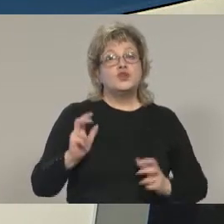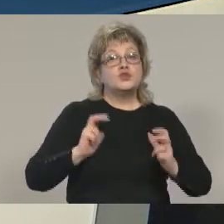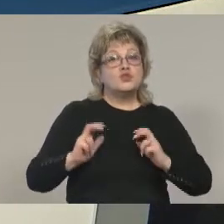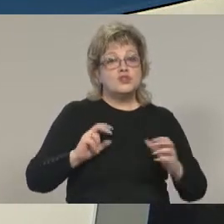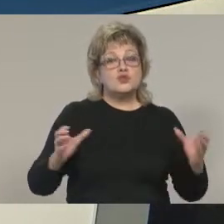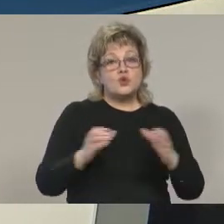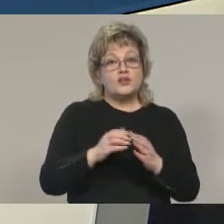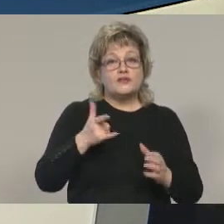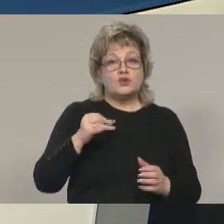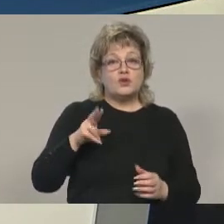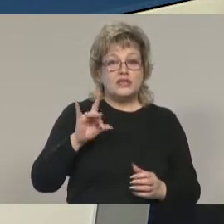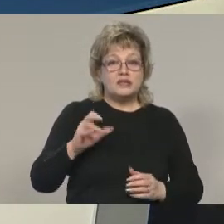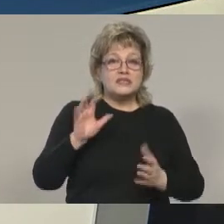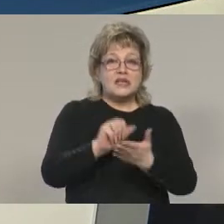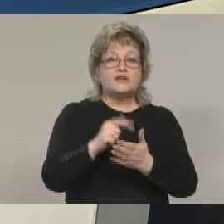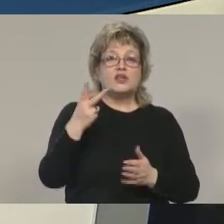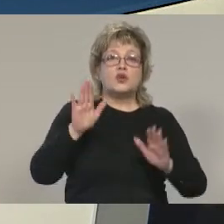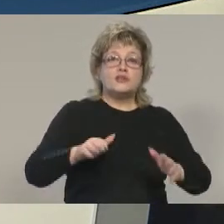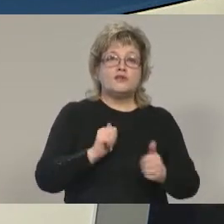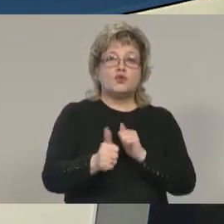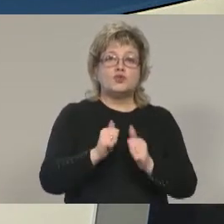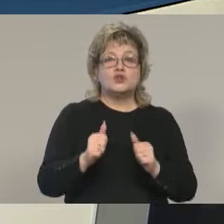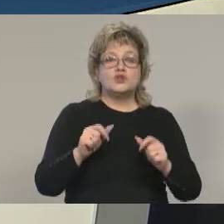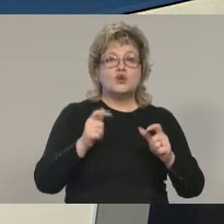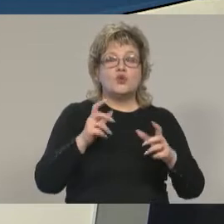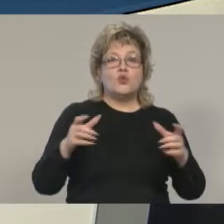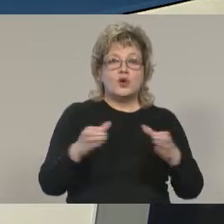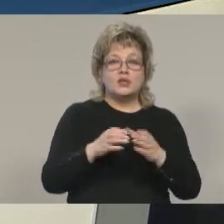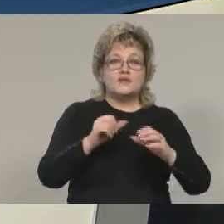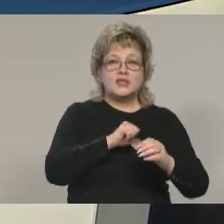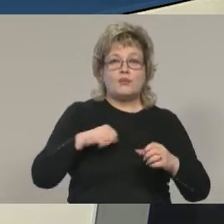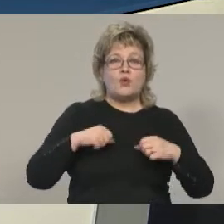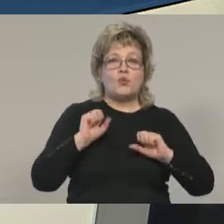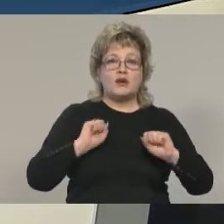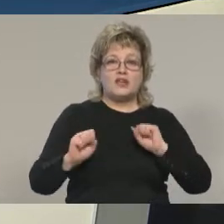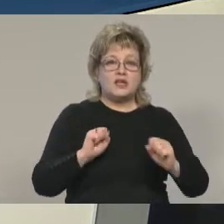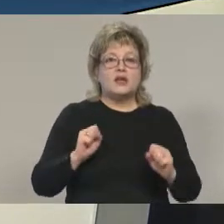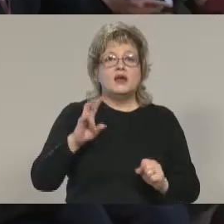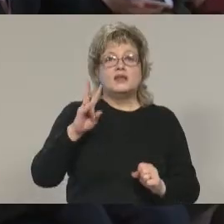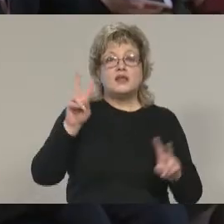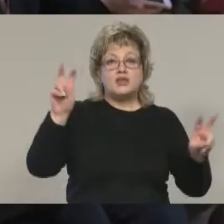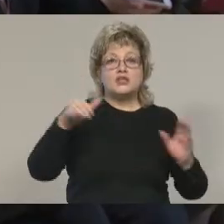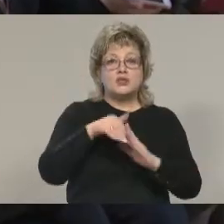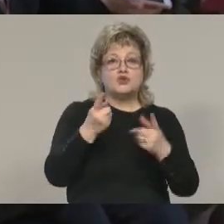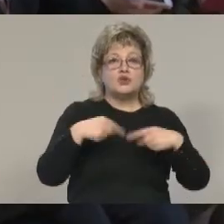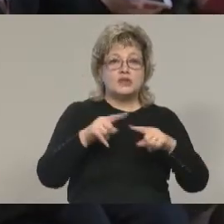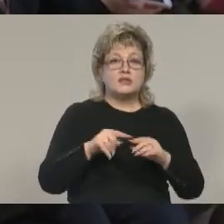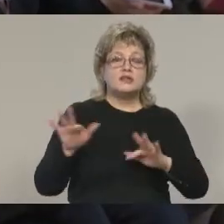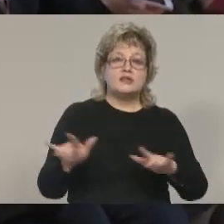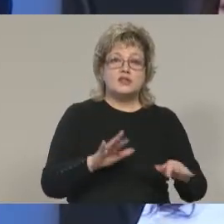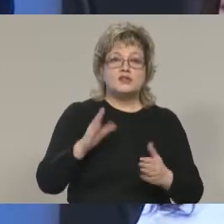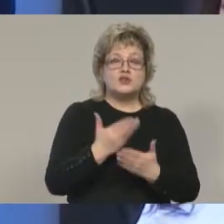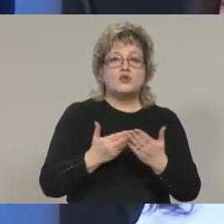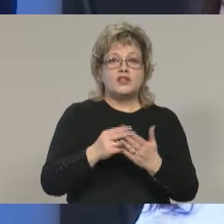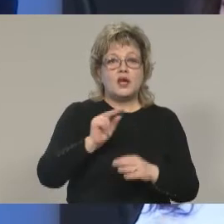Студенческий совет РГУ РИНХ занял второе место в конкурсе органов студенческого самоуправления. Номинация «Лучшая организация деятельности